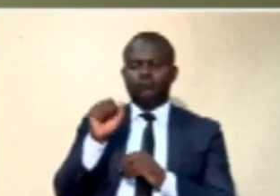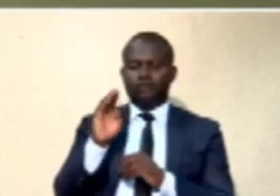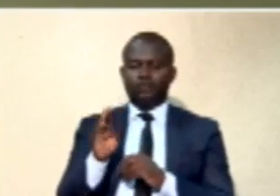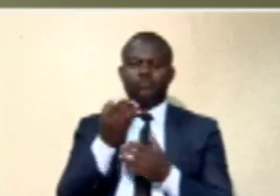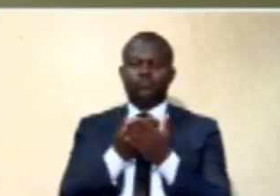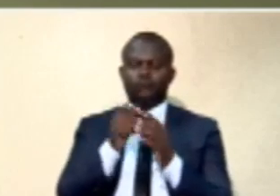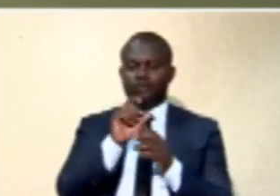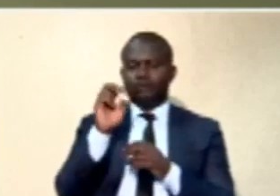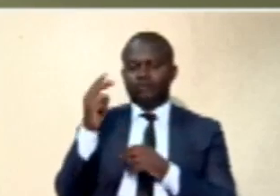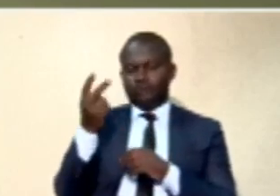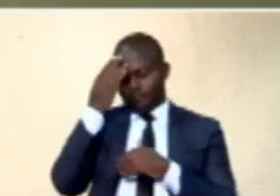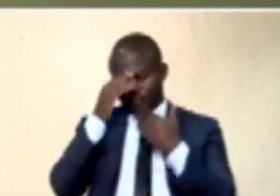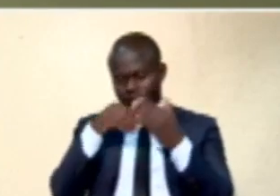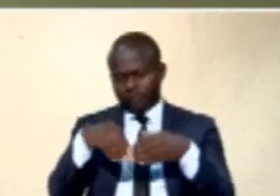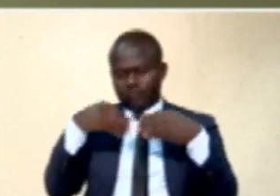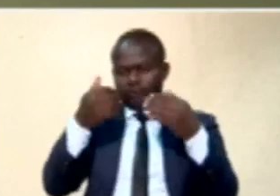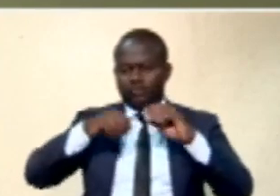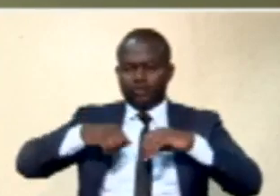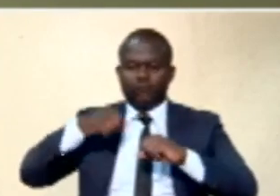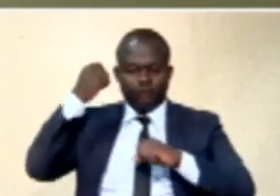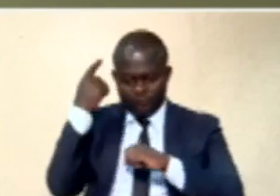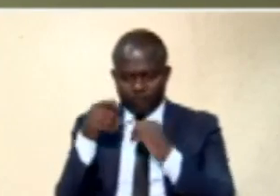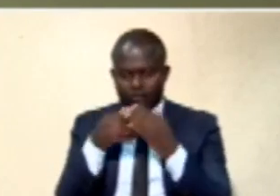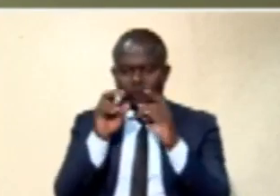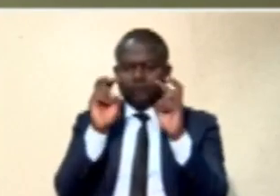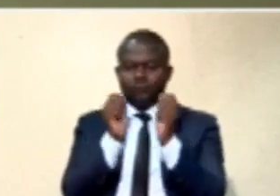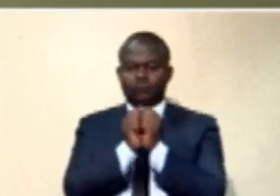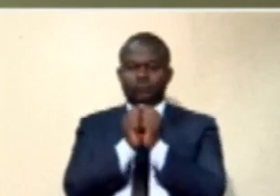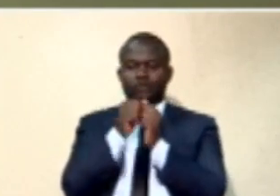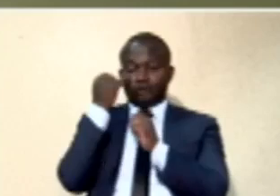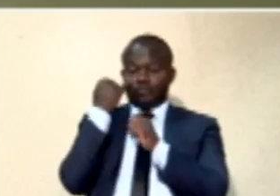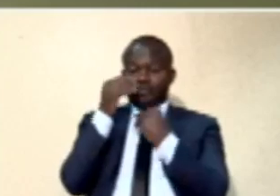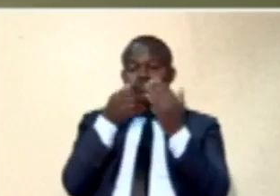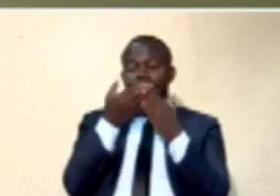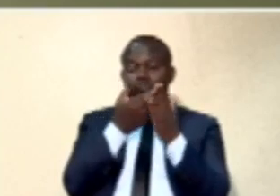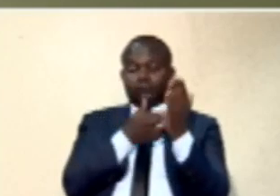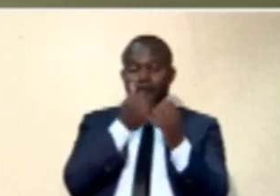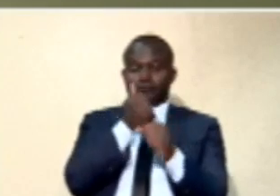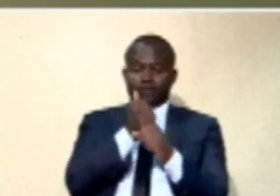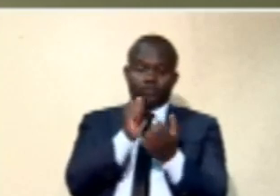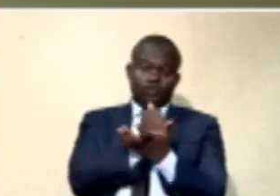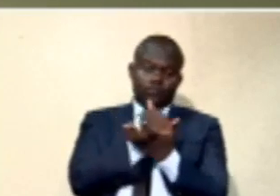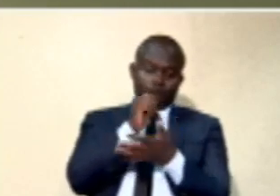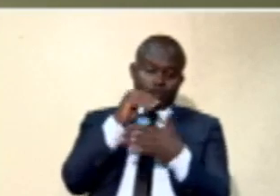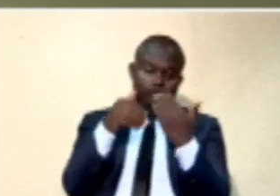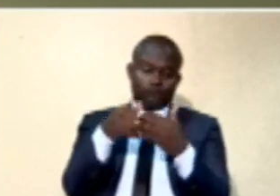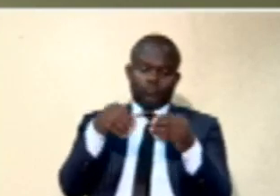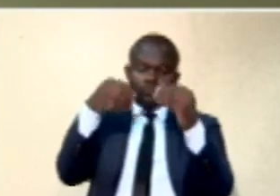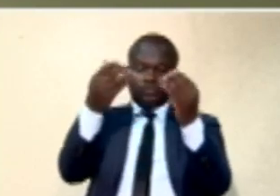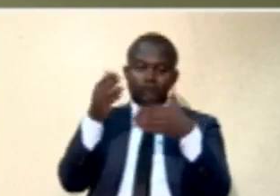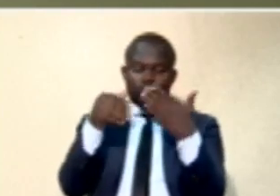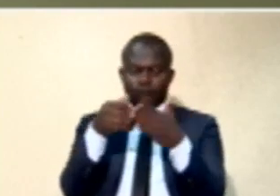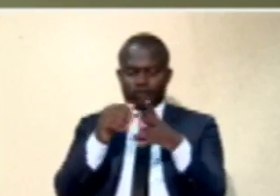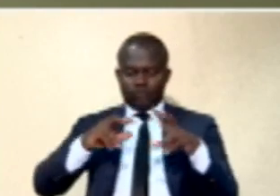ibyumweru bibiri kugira ngo tube twamuhaye amasezerano. Ni ukuvuga ngo iyo ya raporo yakozwe, iyo bya byangombwa byose byatanzwe, iyo